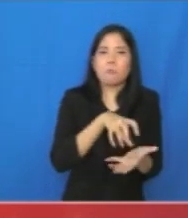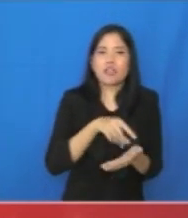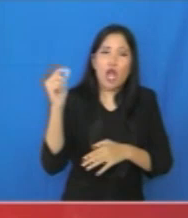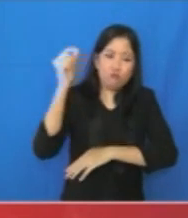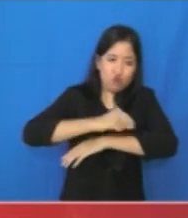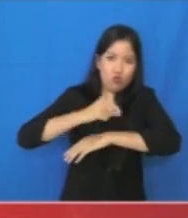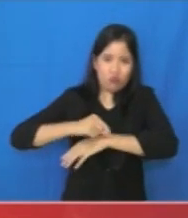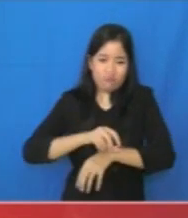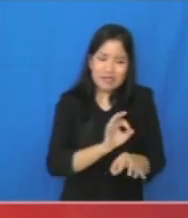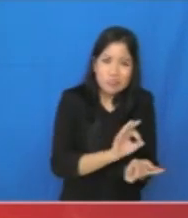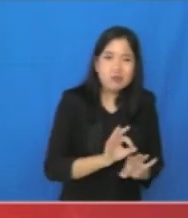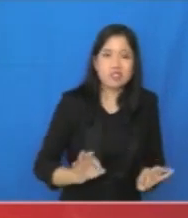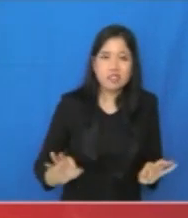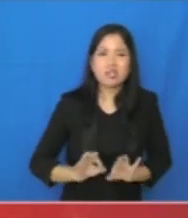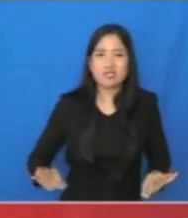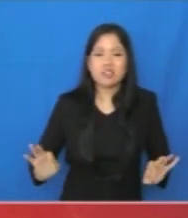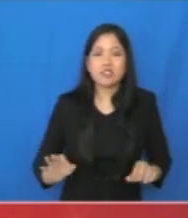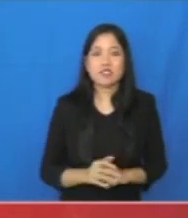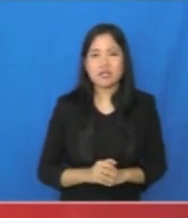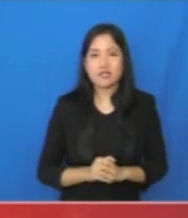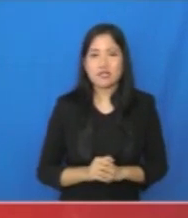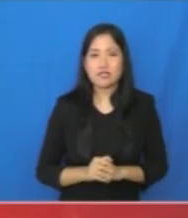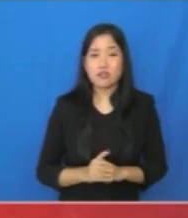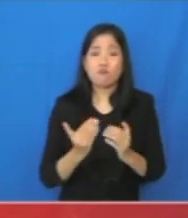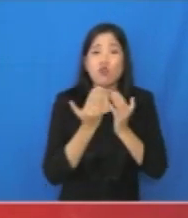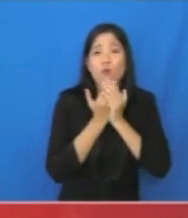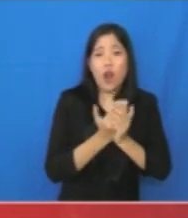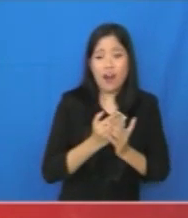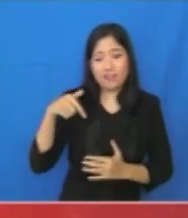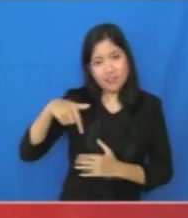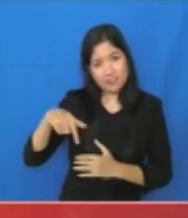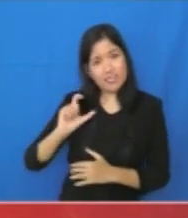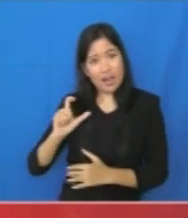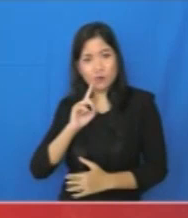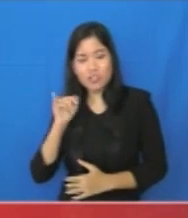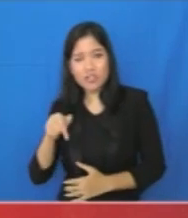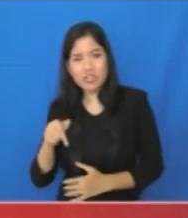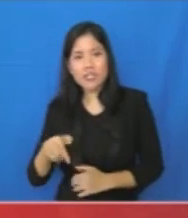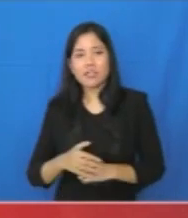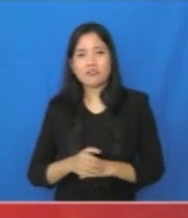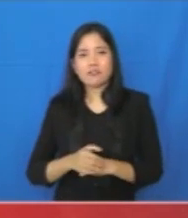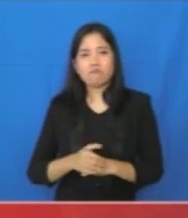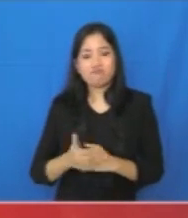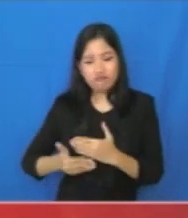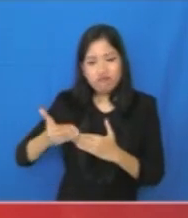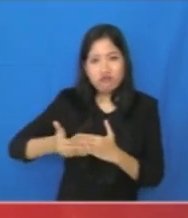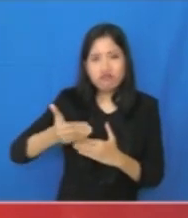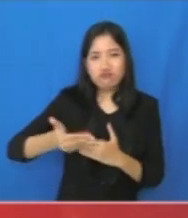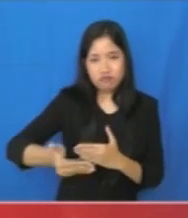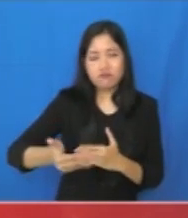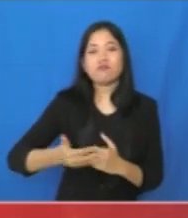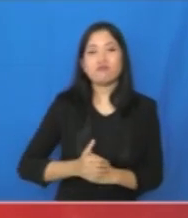menjadi sesuatu yang penting mudah-mudahan dengan cara yang seperti ini setara terstruktur dan